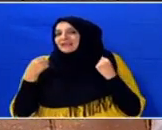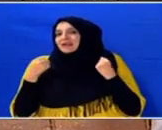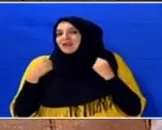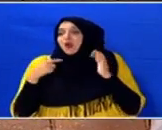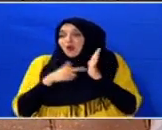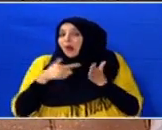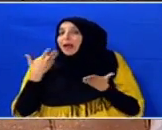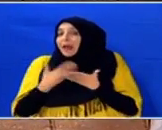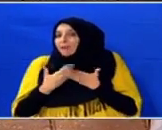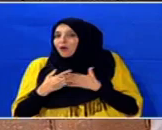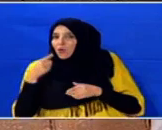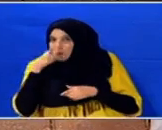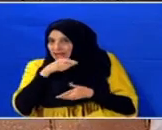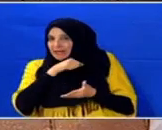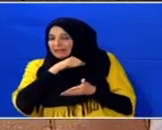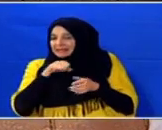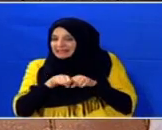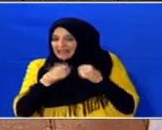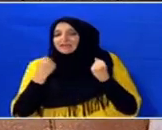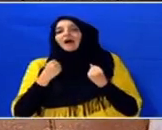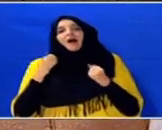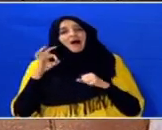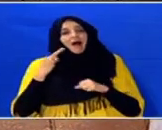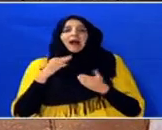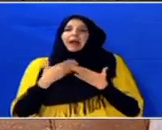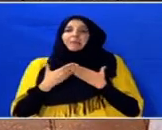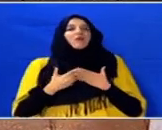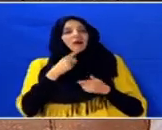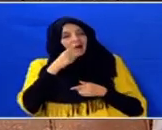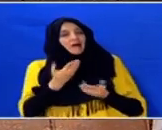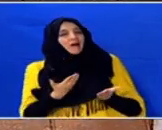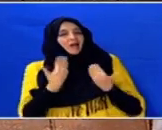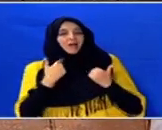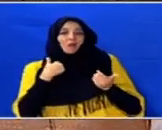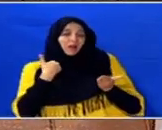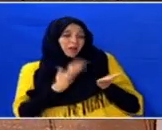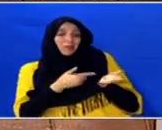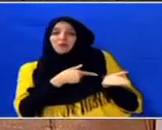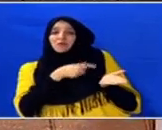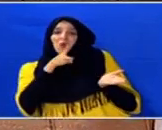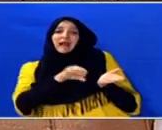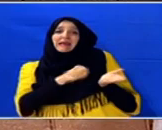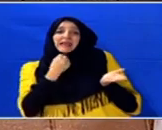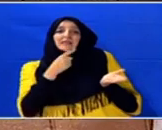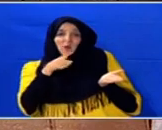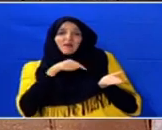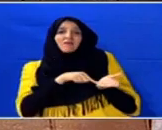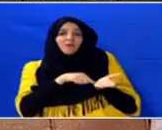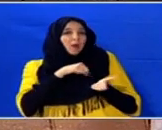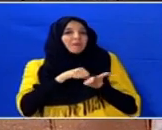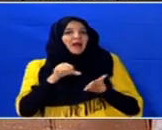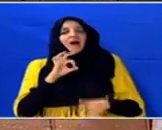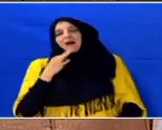شيئا معينا فيجب على هذا الشخص المتلف أن يقدم